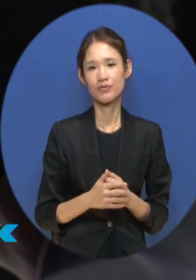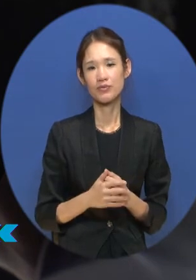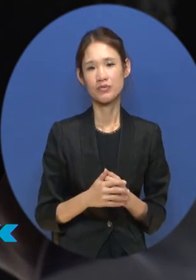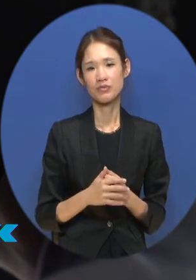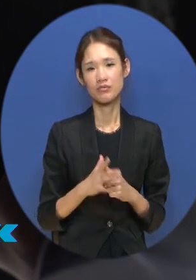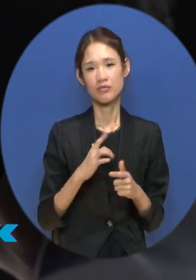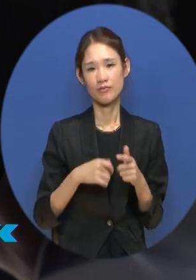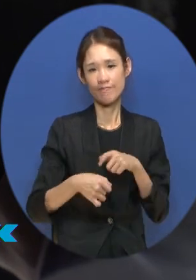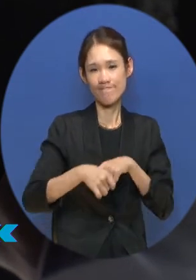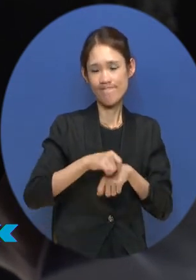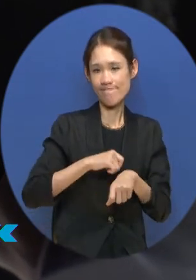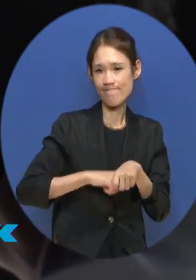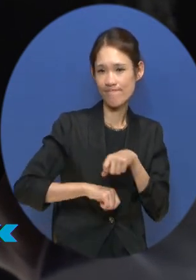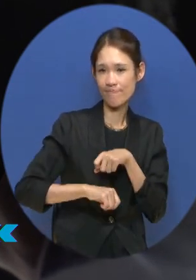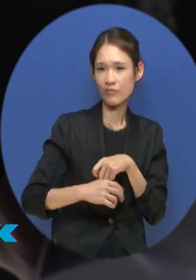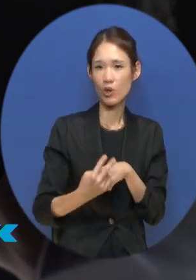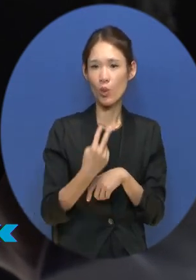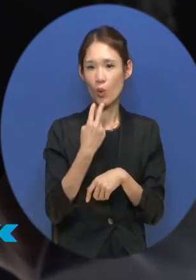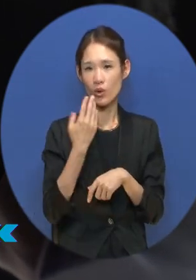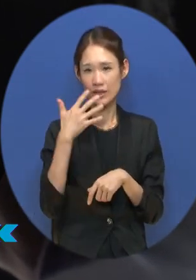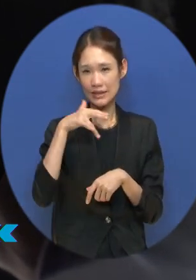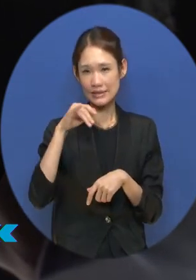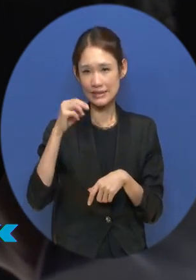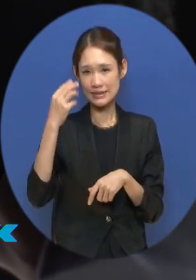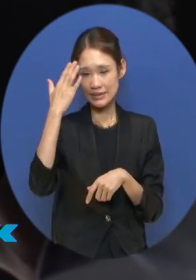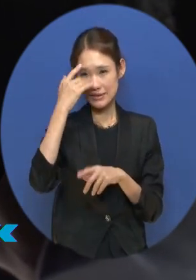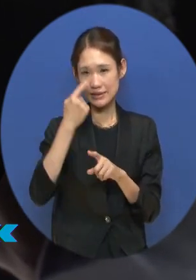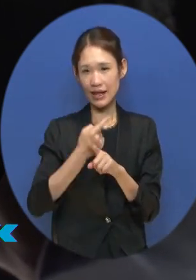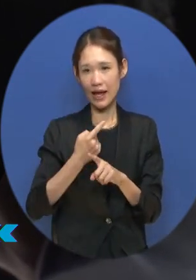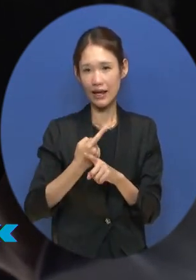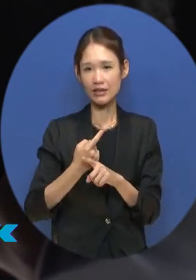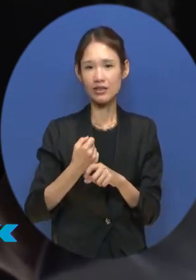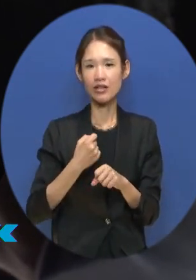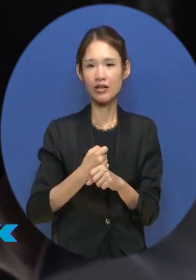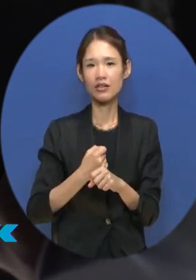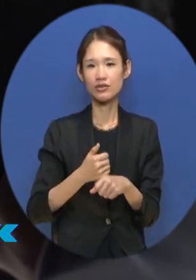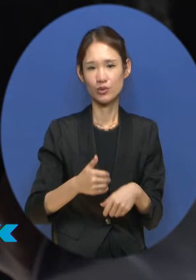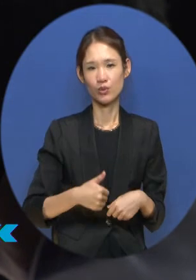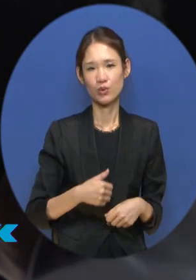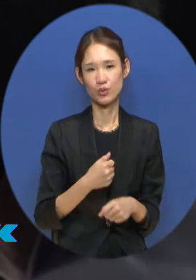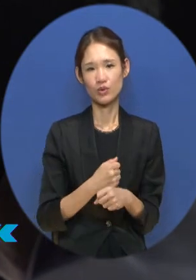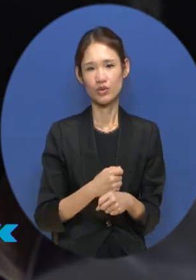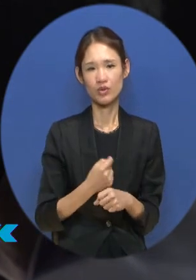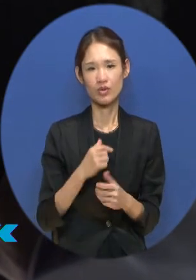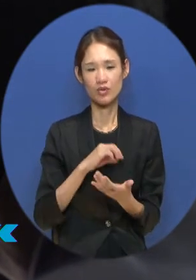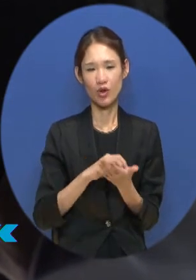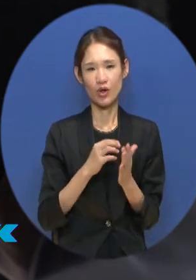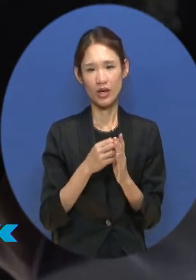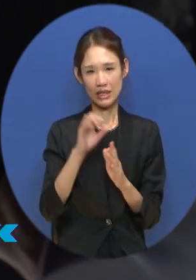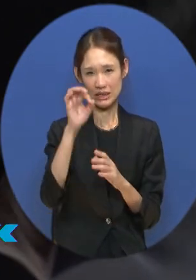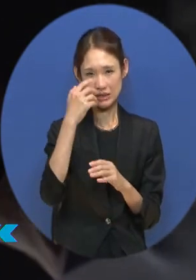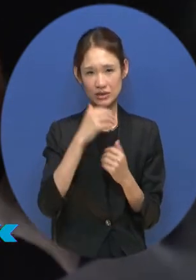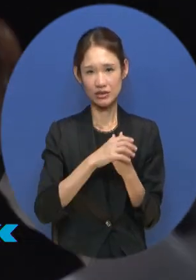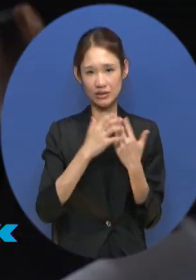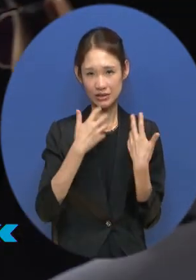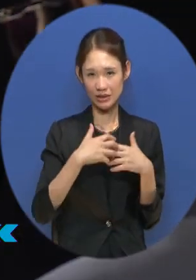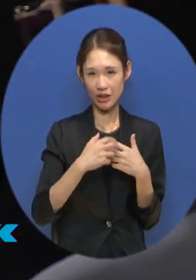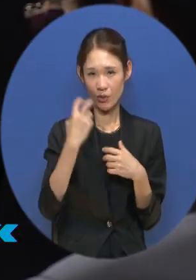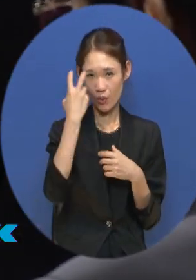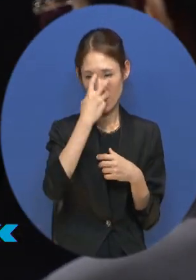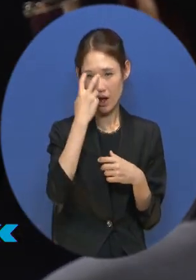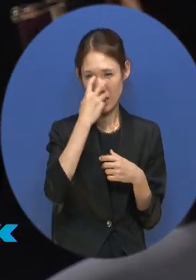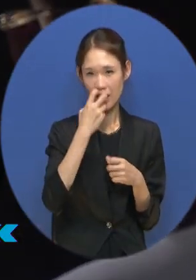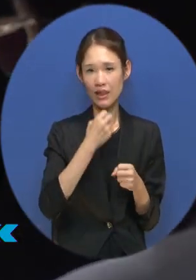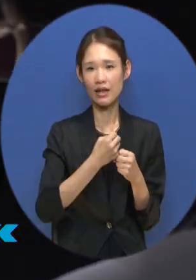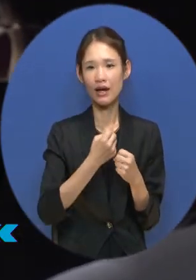보다 적극적으로 공기질 개선을 요구할 수밖에 없고 또 그에 따른 적절한 기술이나 장치, 어떤 관리